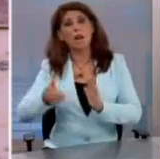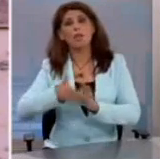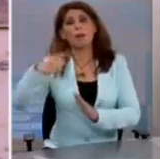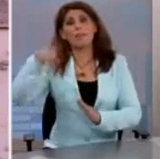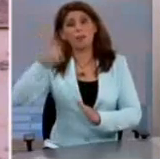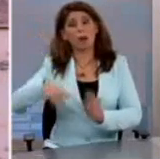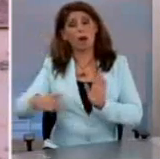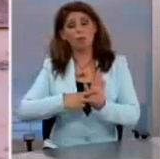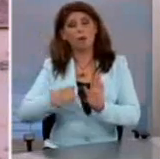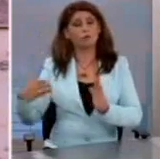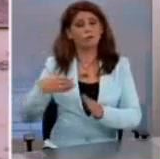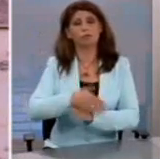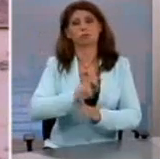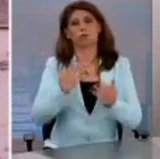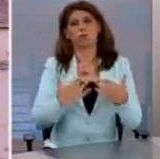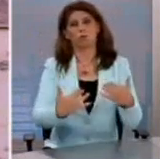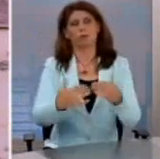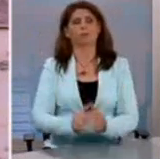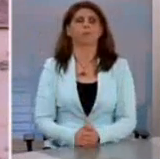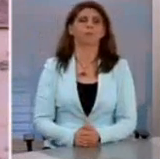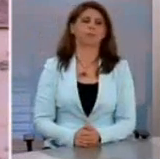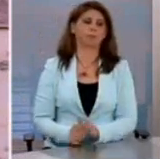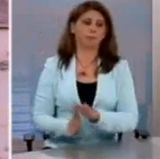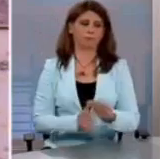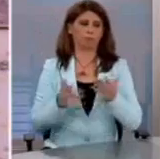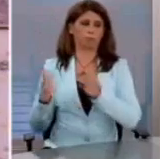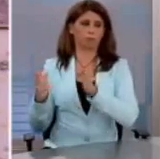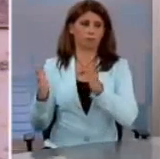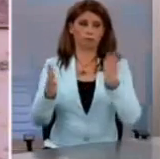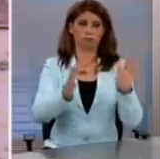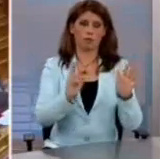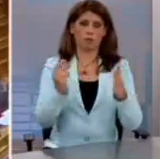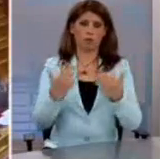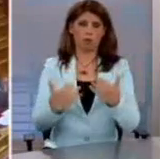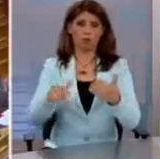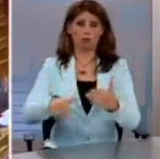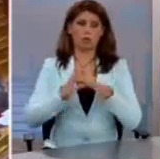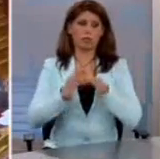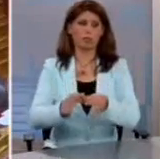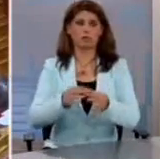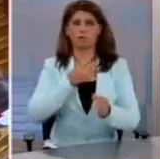ημέρες. Συνεχίζουμε τη συνεδρίαση με ομιλητή τον εισηγητή του ΣΥΡΙΖΑ, τον κύριο